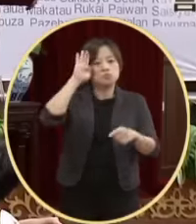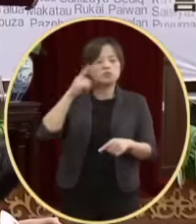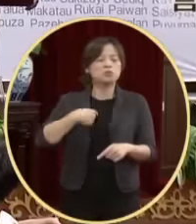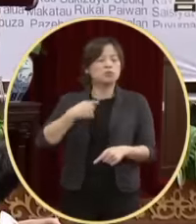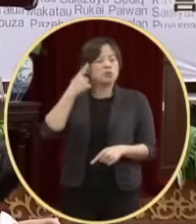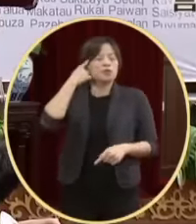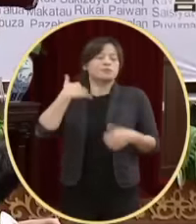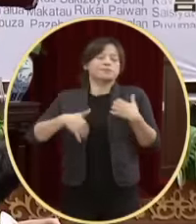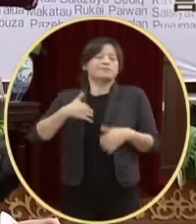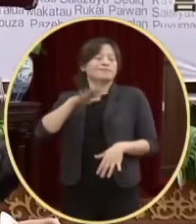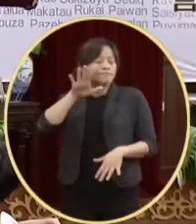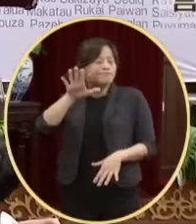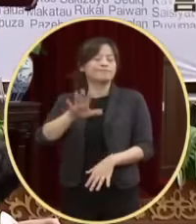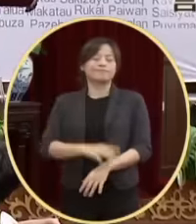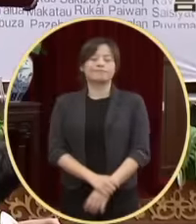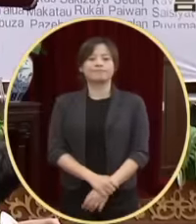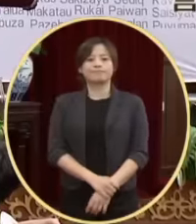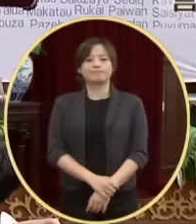常的高兴。